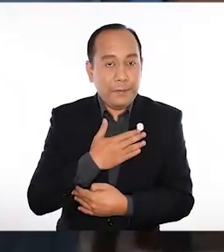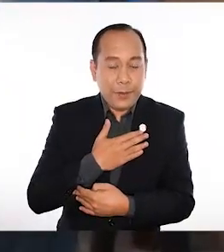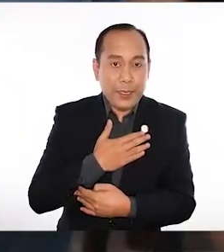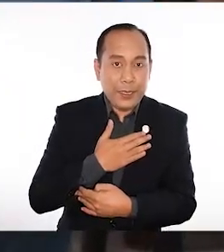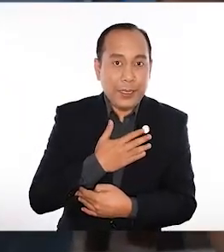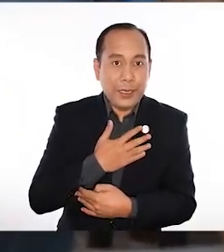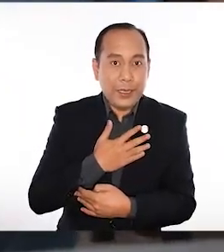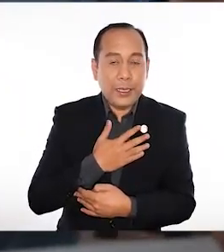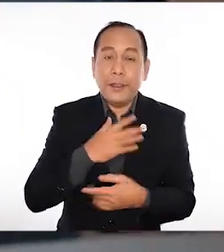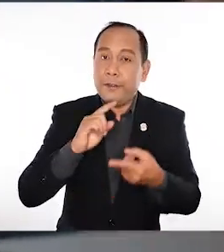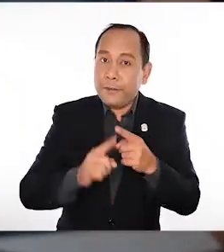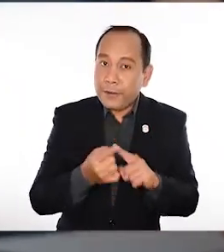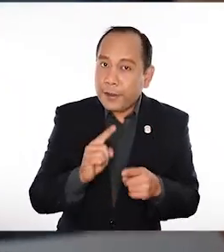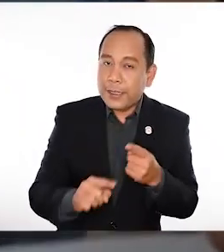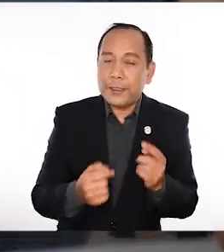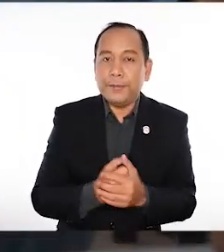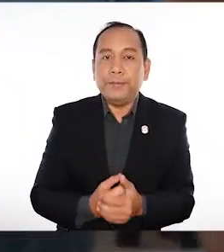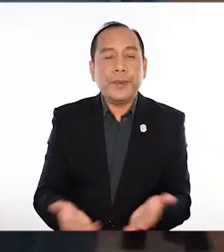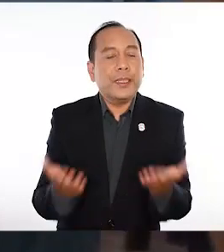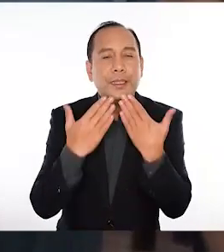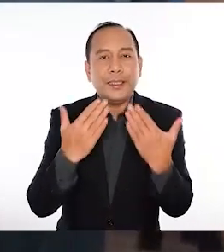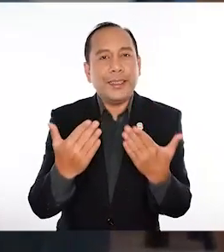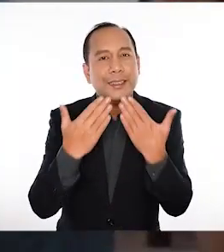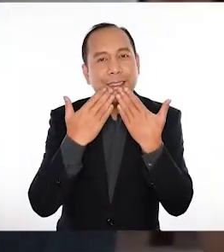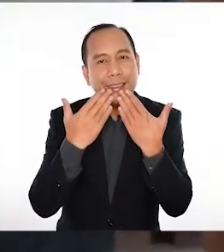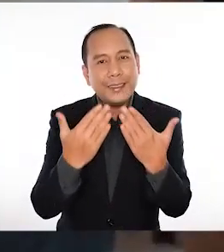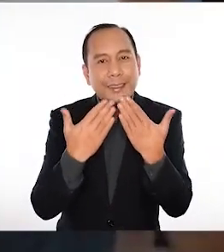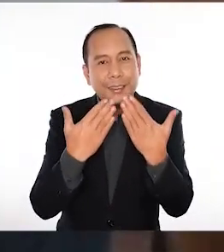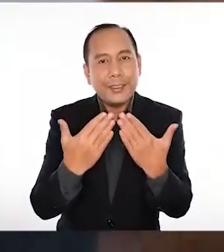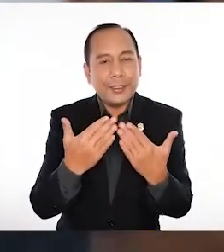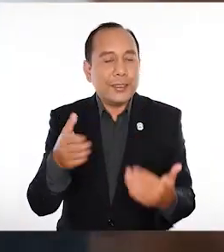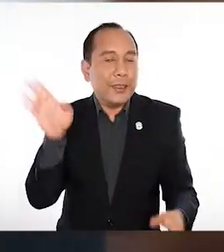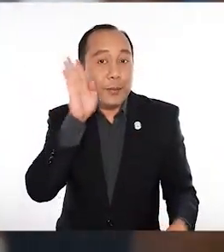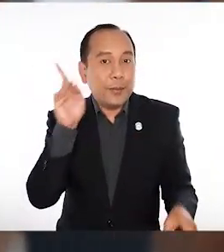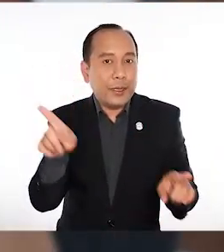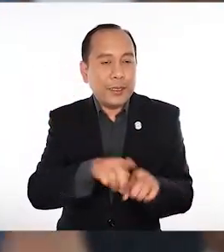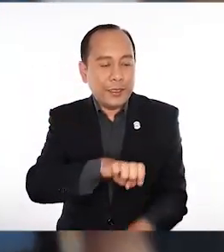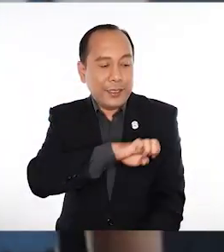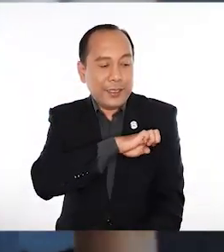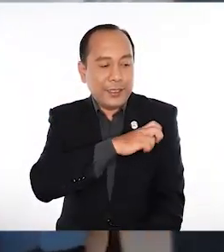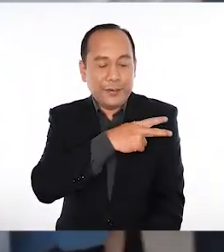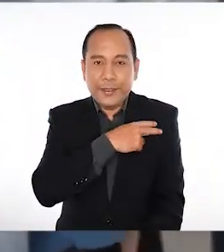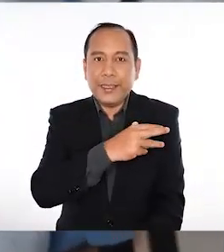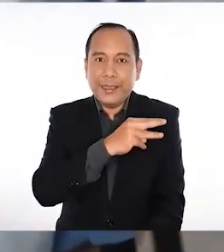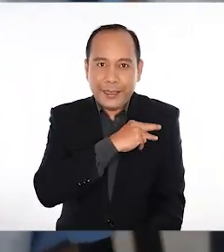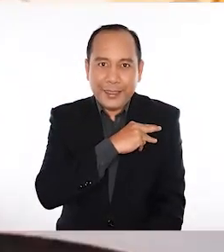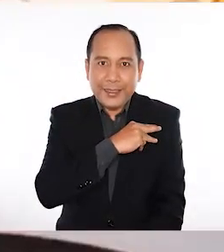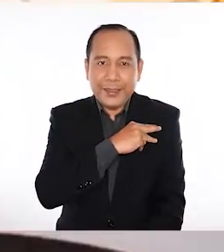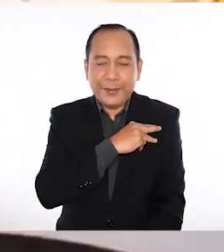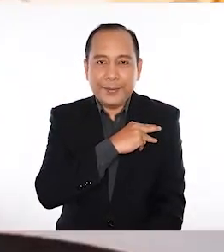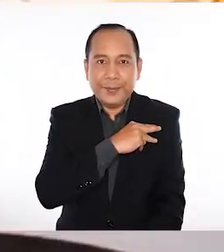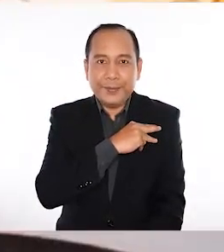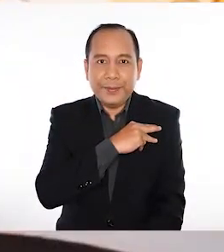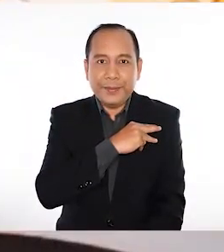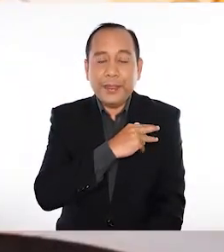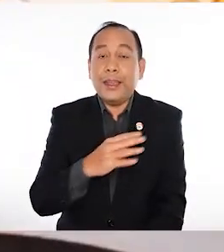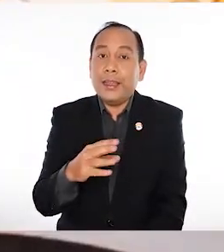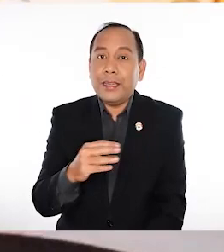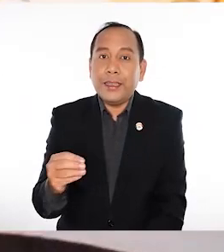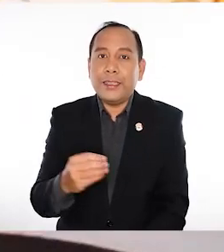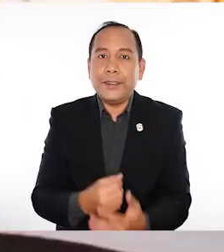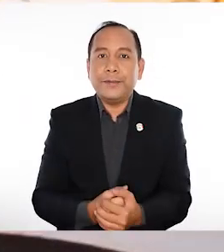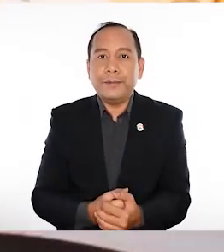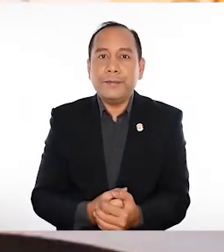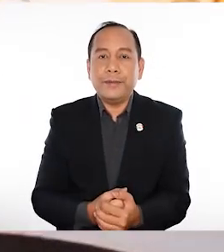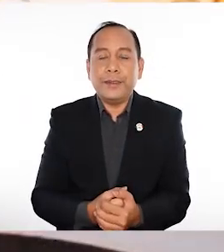mga kaibigan. Salamat sa kapatid na Eduardo Villmanalo at